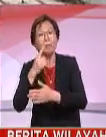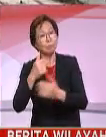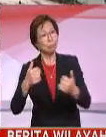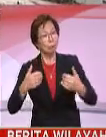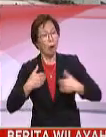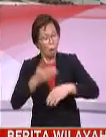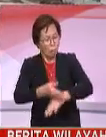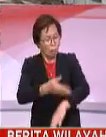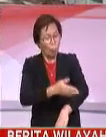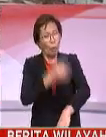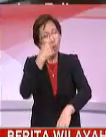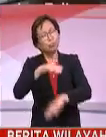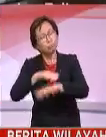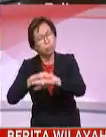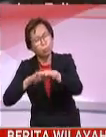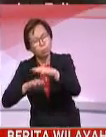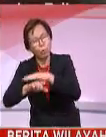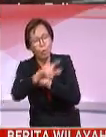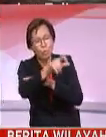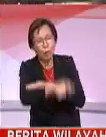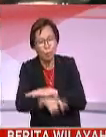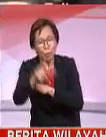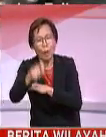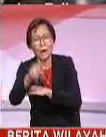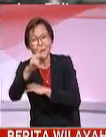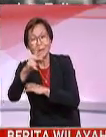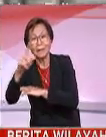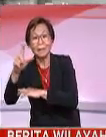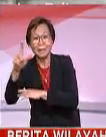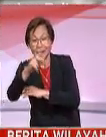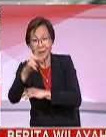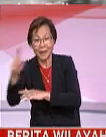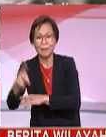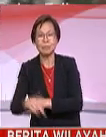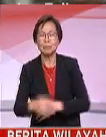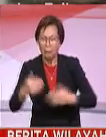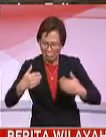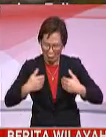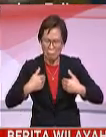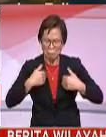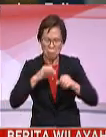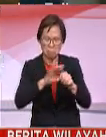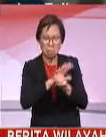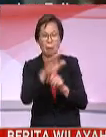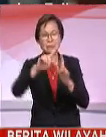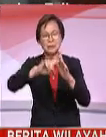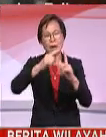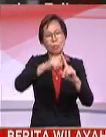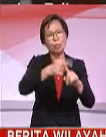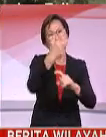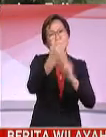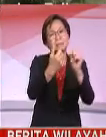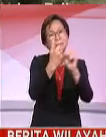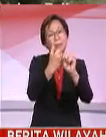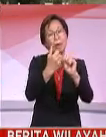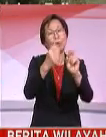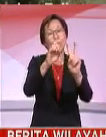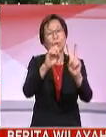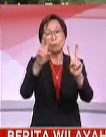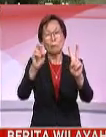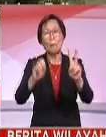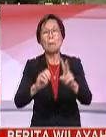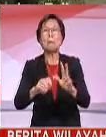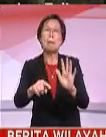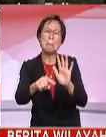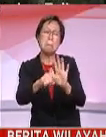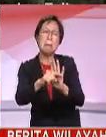bandaraya Kota Kinabalu. Tidak dinafikan, penularan pandemik COVID-19 sejak Mac tahun lalu turut memberi